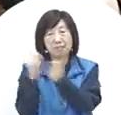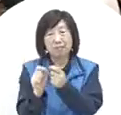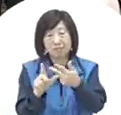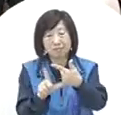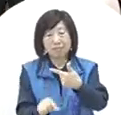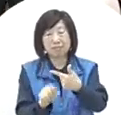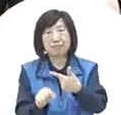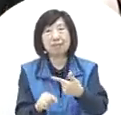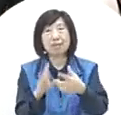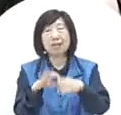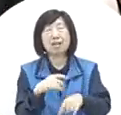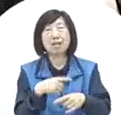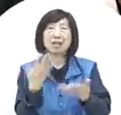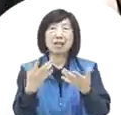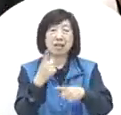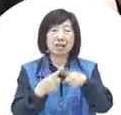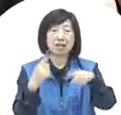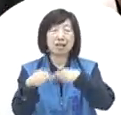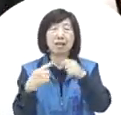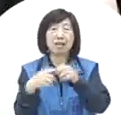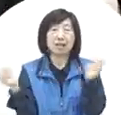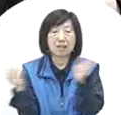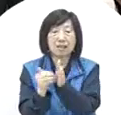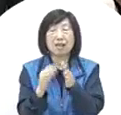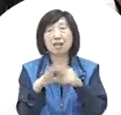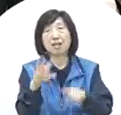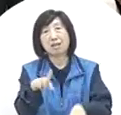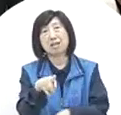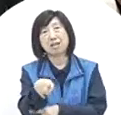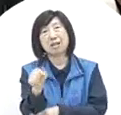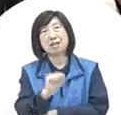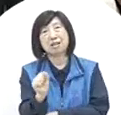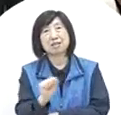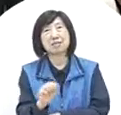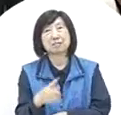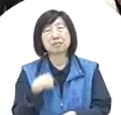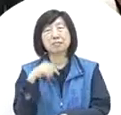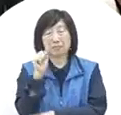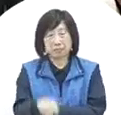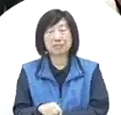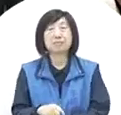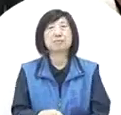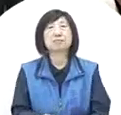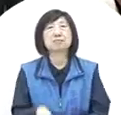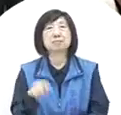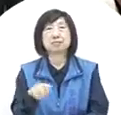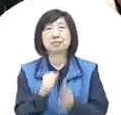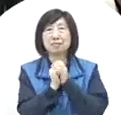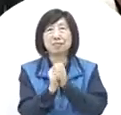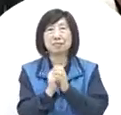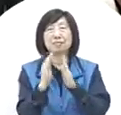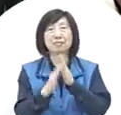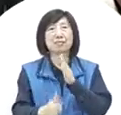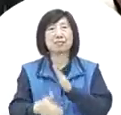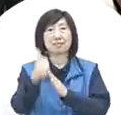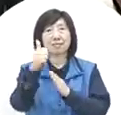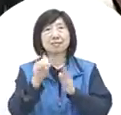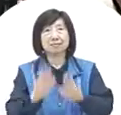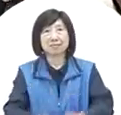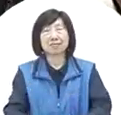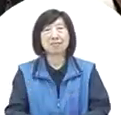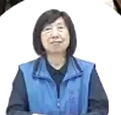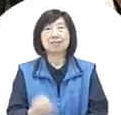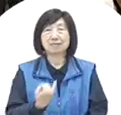半的预算了，居然市长还是不愿意。我们这么诚恳的拜托市长，谦卑